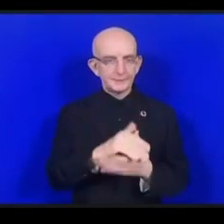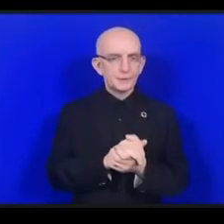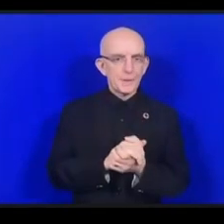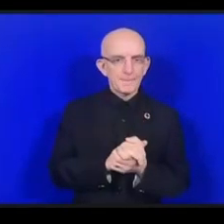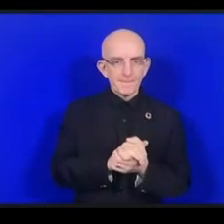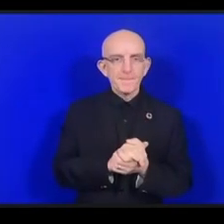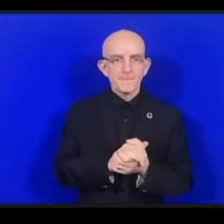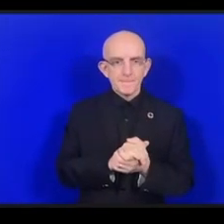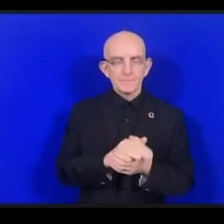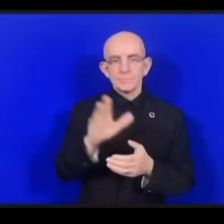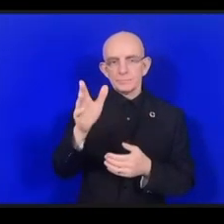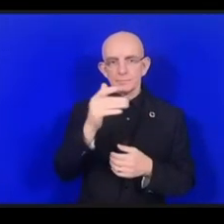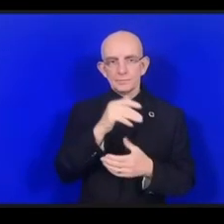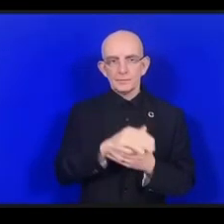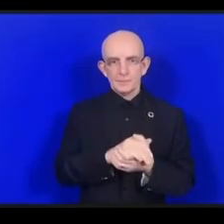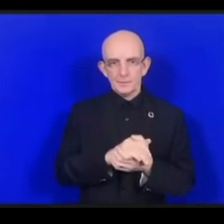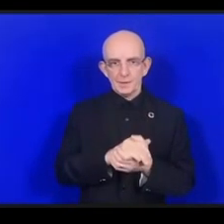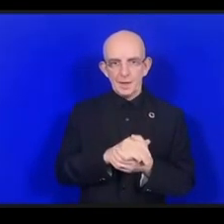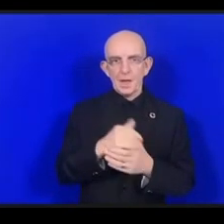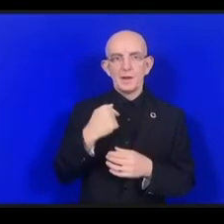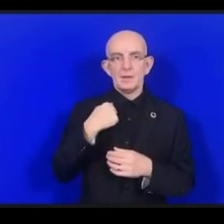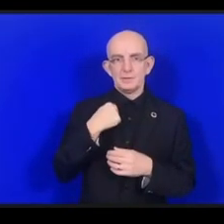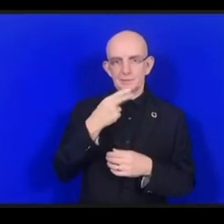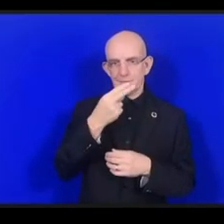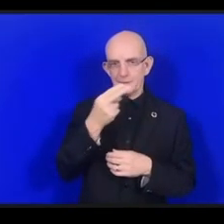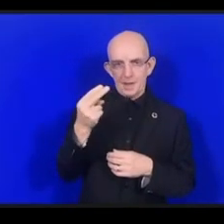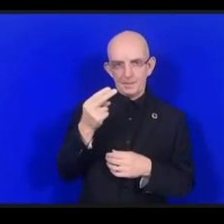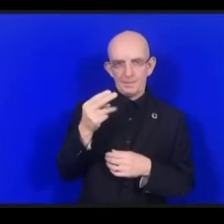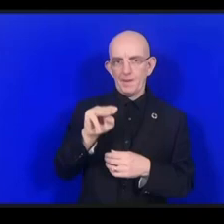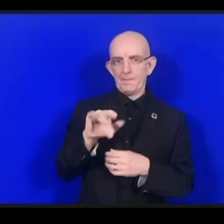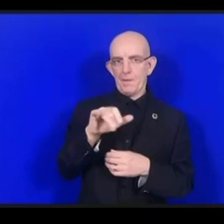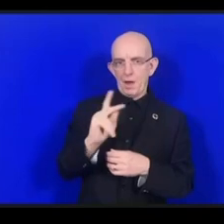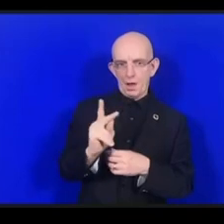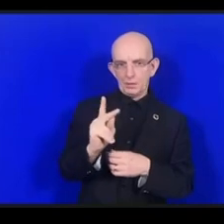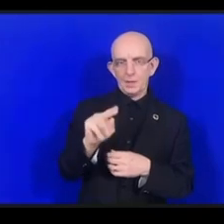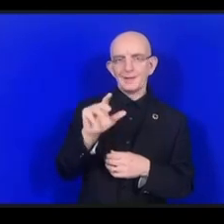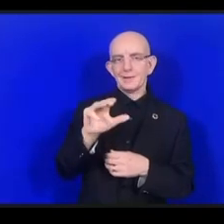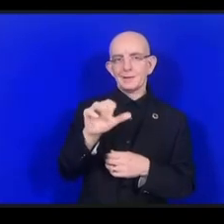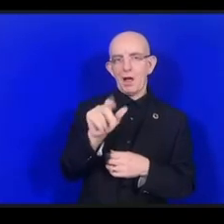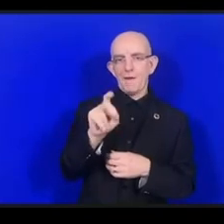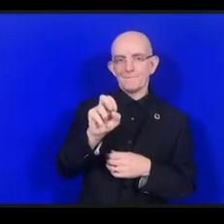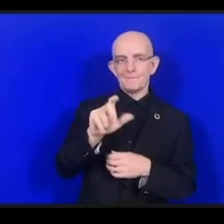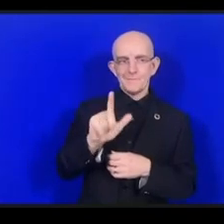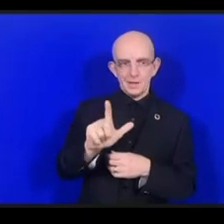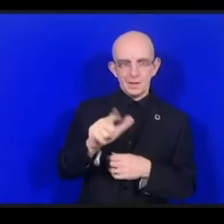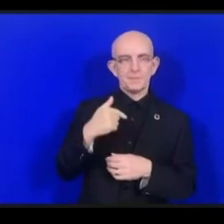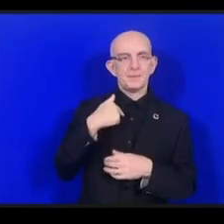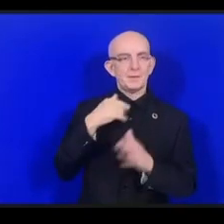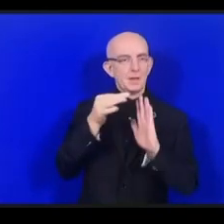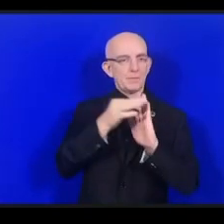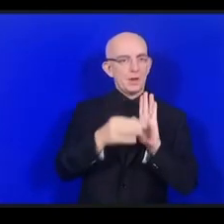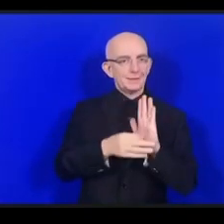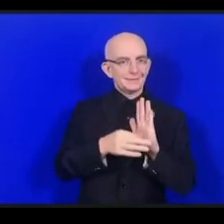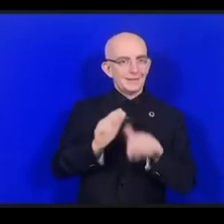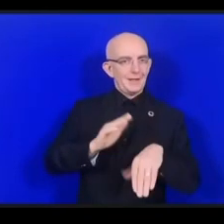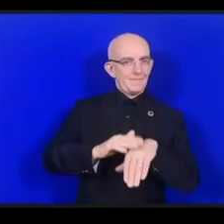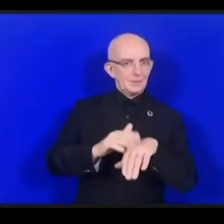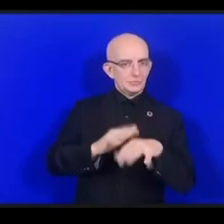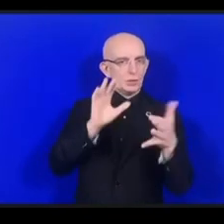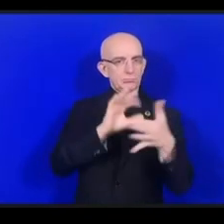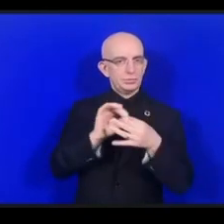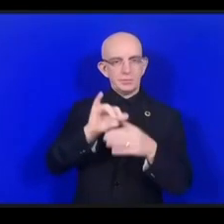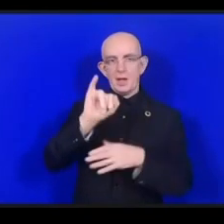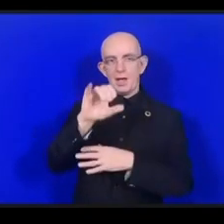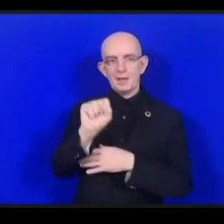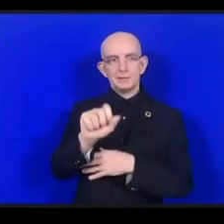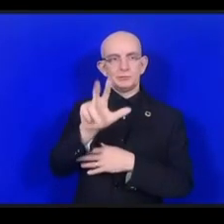Markova， 我给 IS3C 提供政策建议。我们也是一个动态联